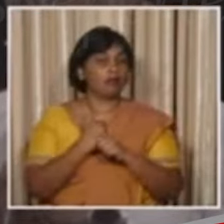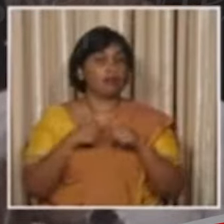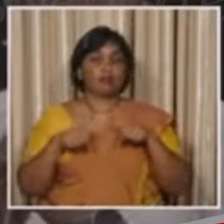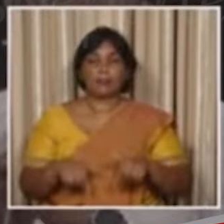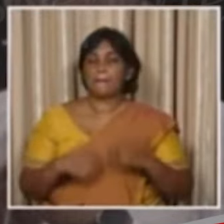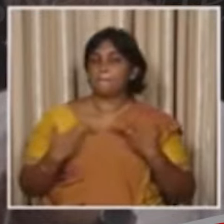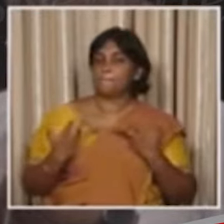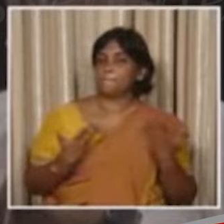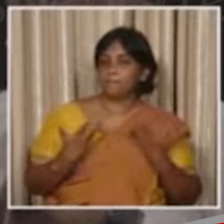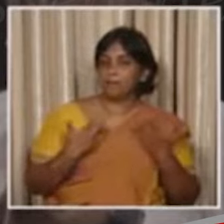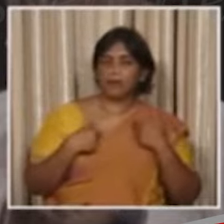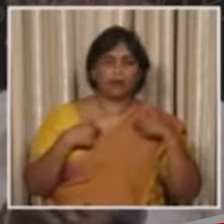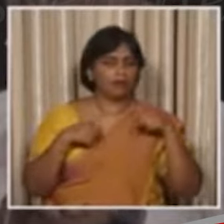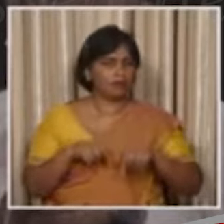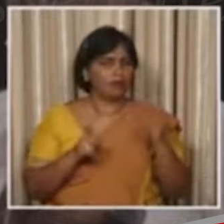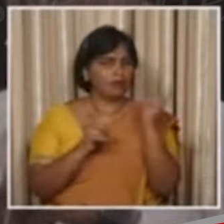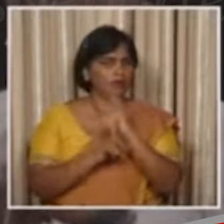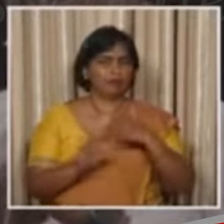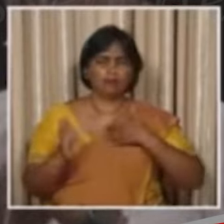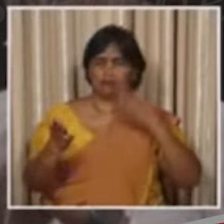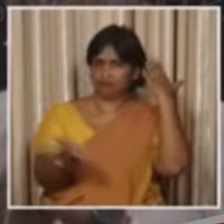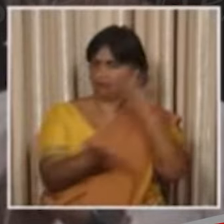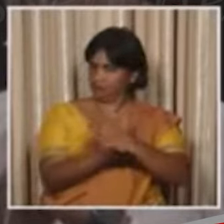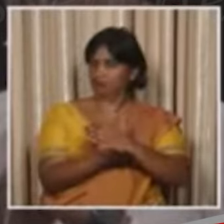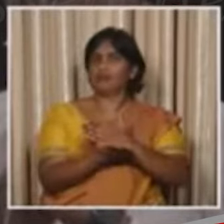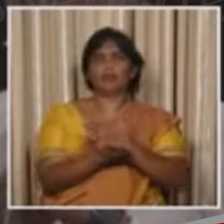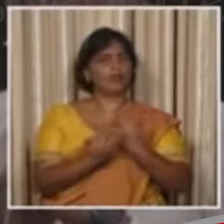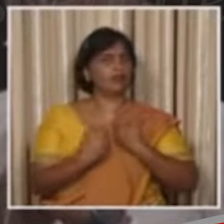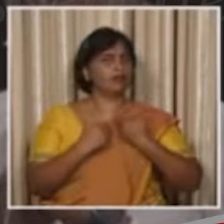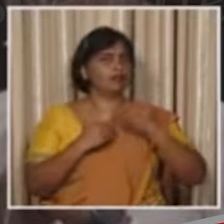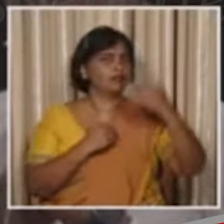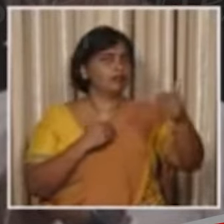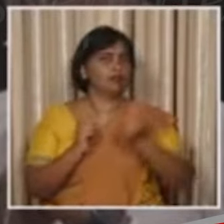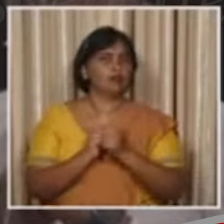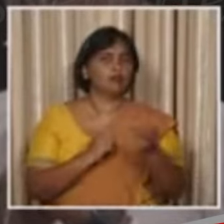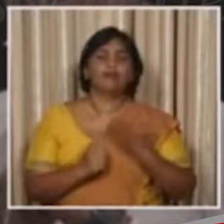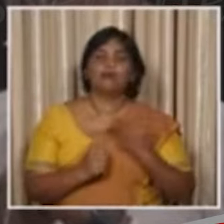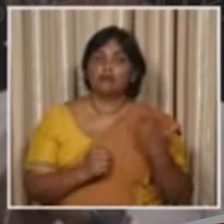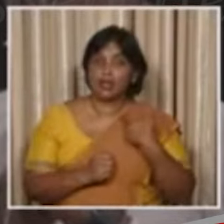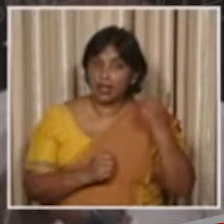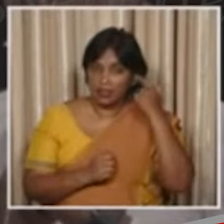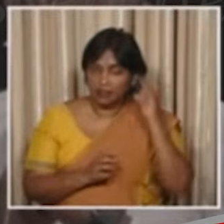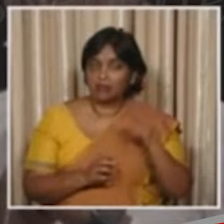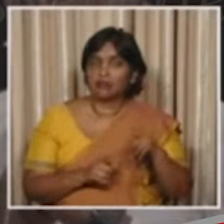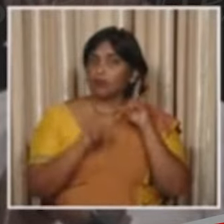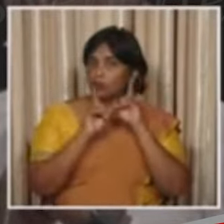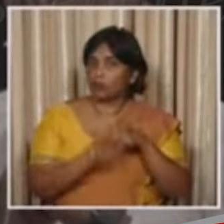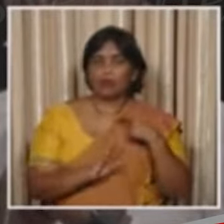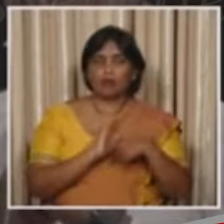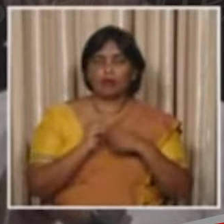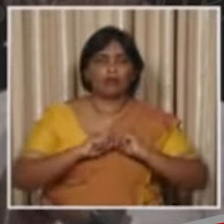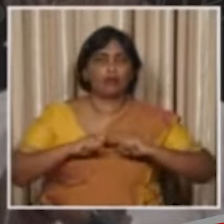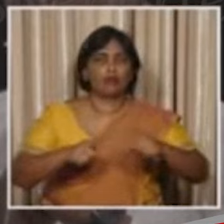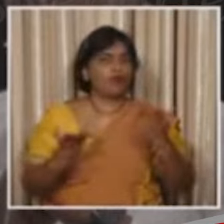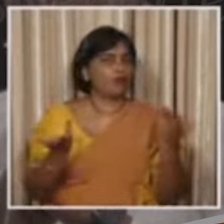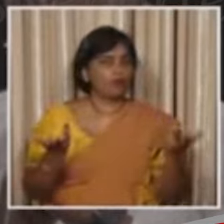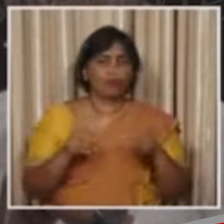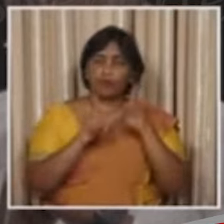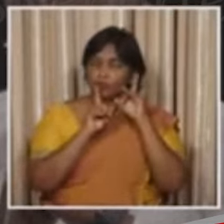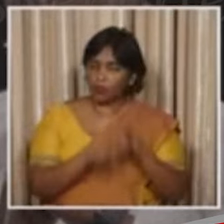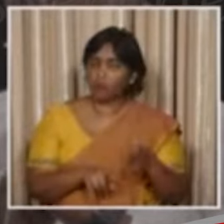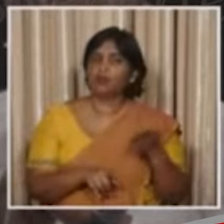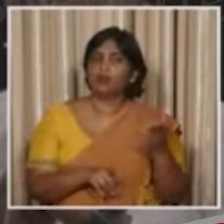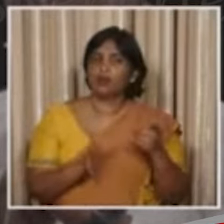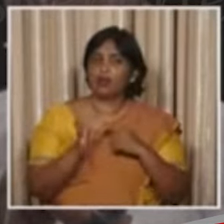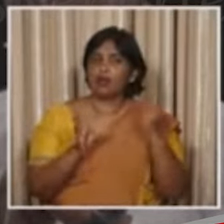කියලා අපි කෙලින්ම සීල් ගහ ගන්නව නම් අපිට මෙතනින් එහාට යන්න බෑ කියලා හිතනව නම් එහෙම රටක් යන්නේ කොහොමද? මේ